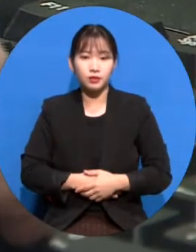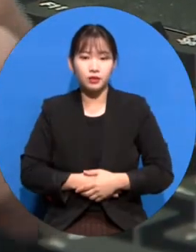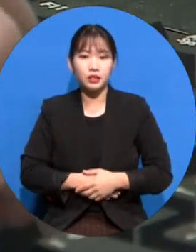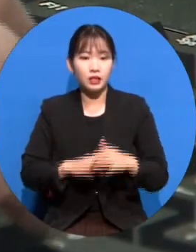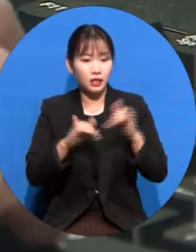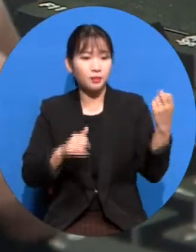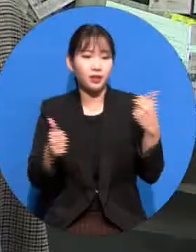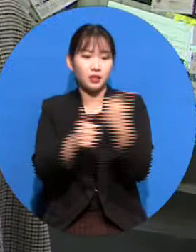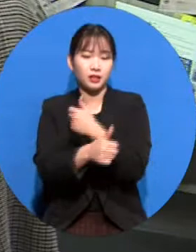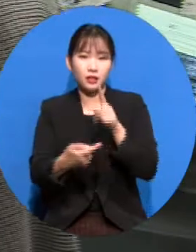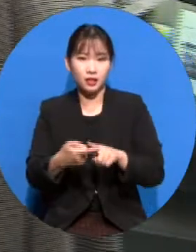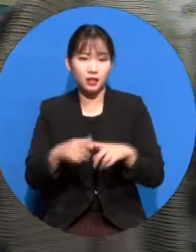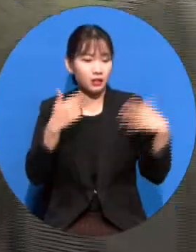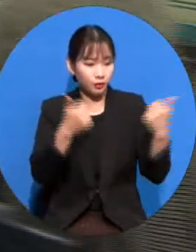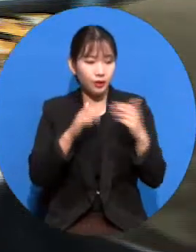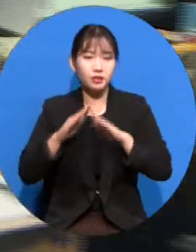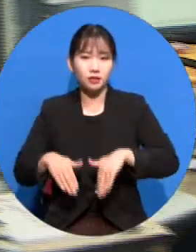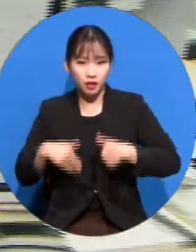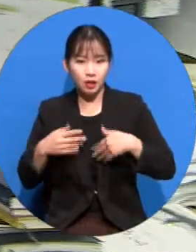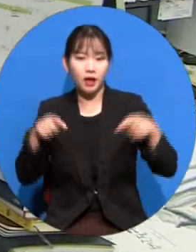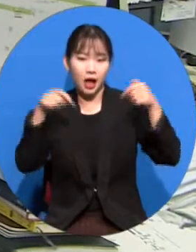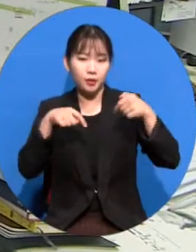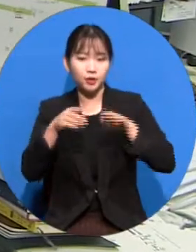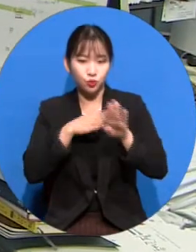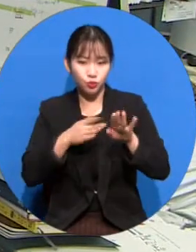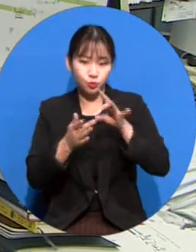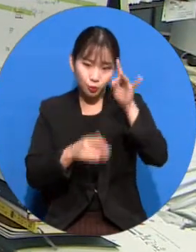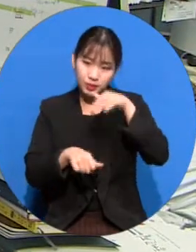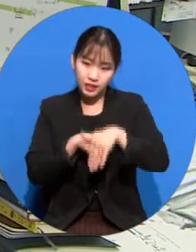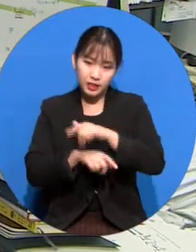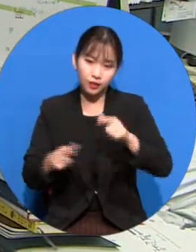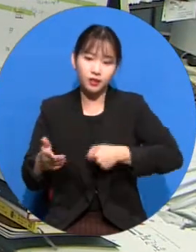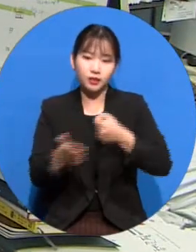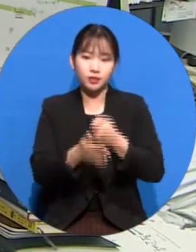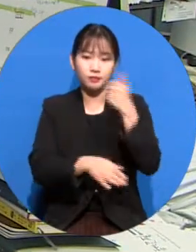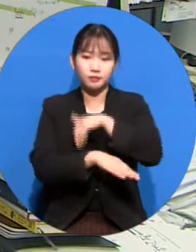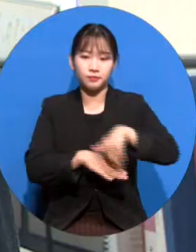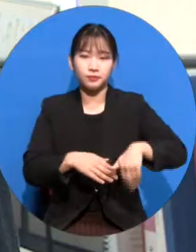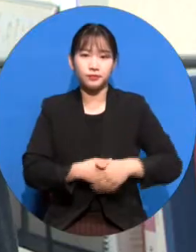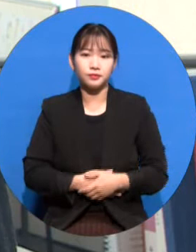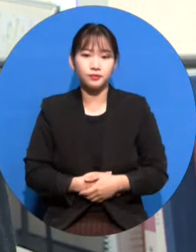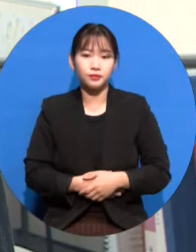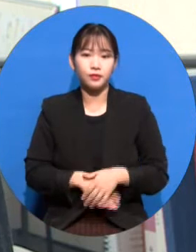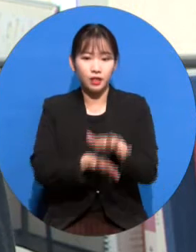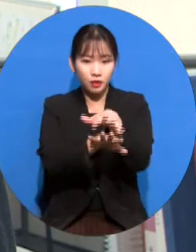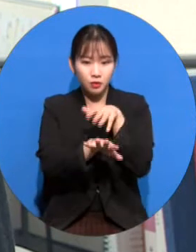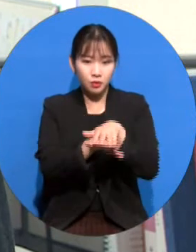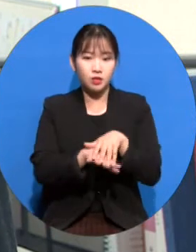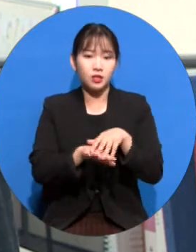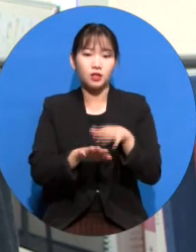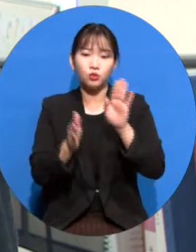인력 재배치에 대해서는 의회와 전라남도가 협의를 통해 선발 방식 등을 결정할 계획입니다. 조직이나